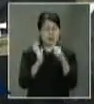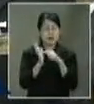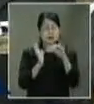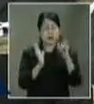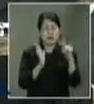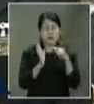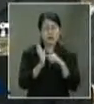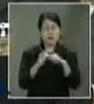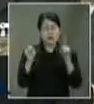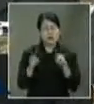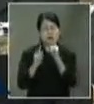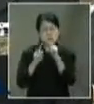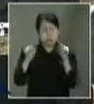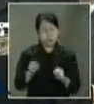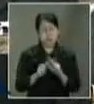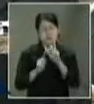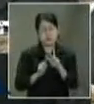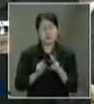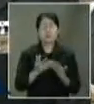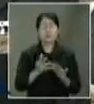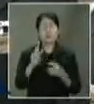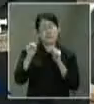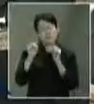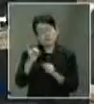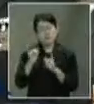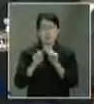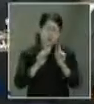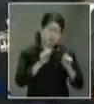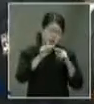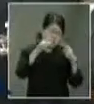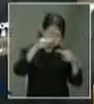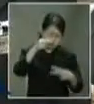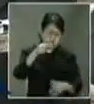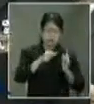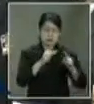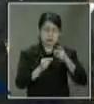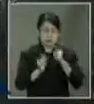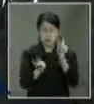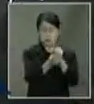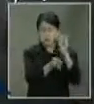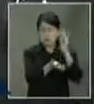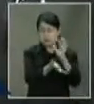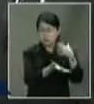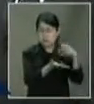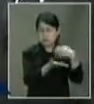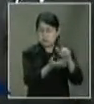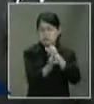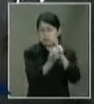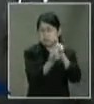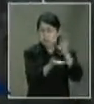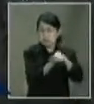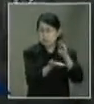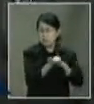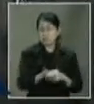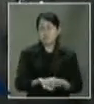3ประมวลหมายอาญามาตรา215 216ให้ไปพบเมื่อนั้นเมื่อนี้โดนหมด